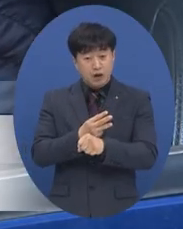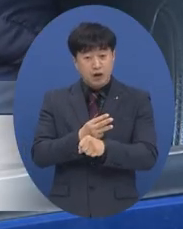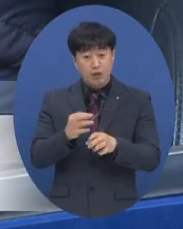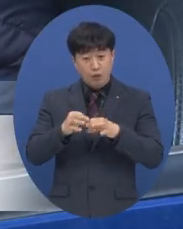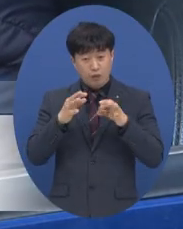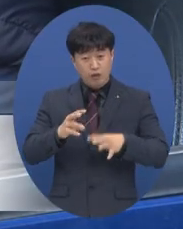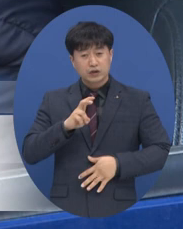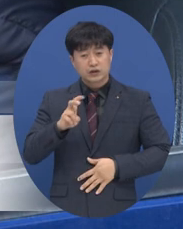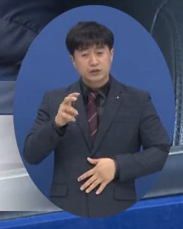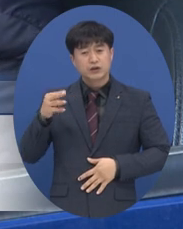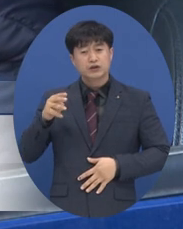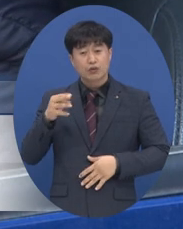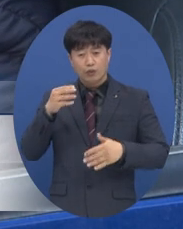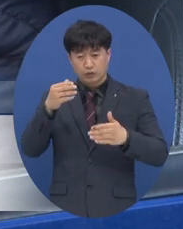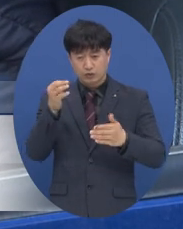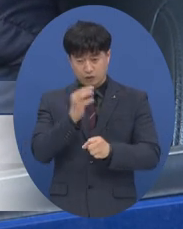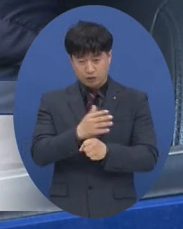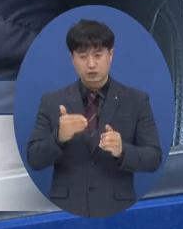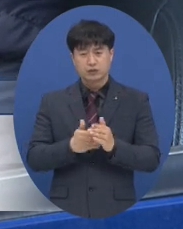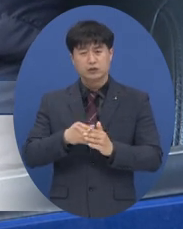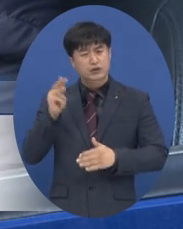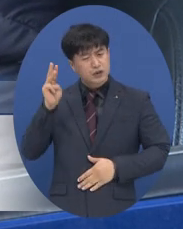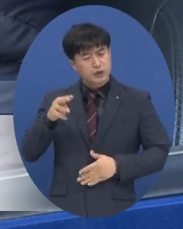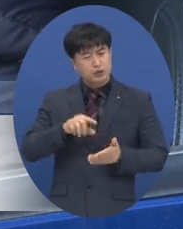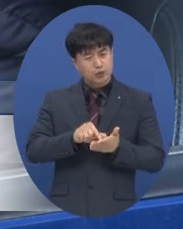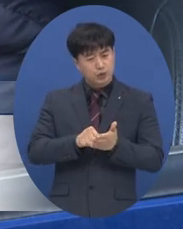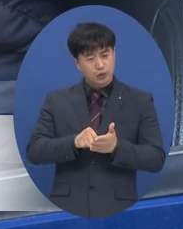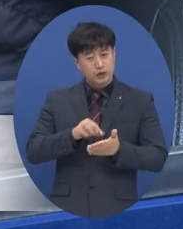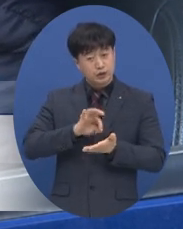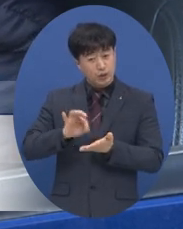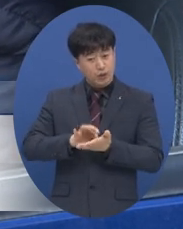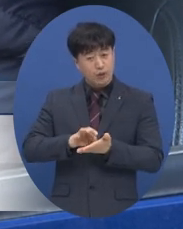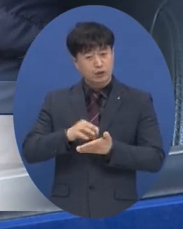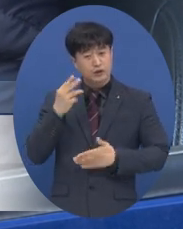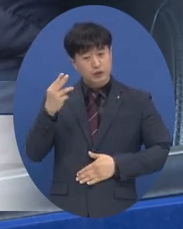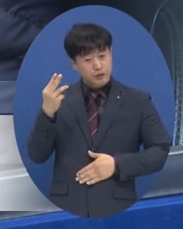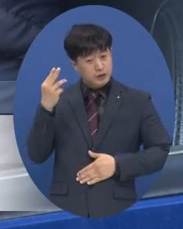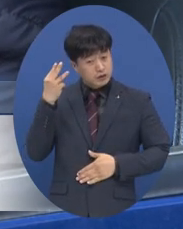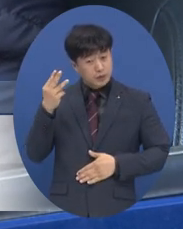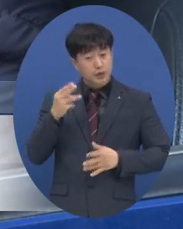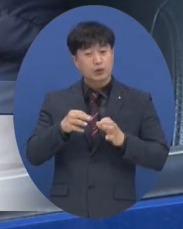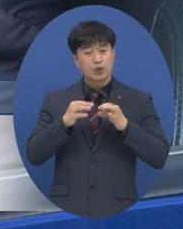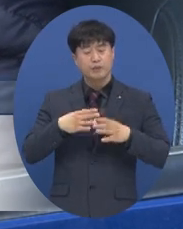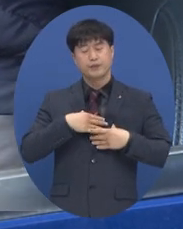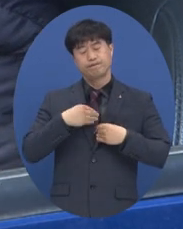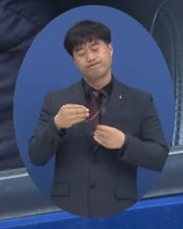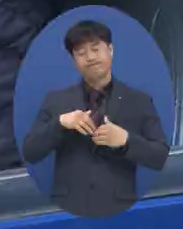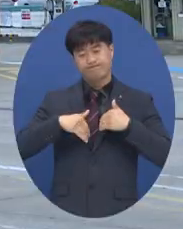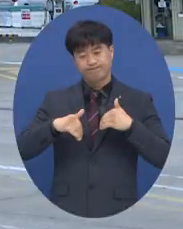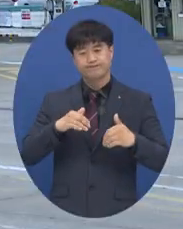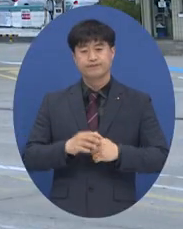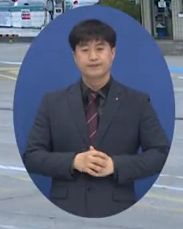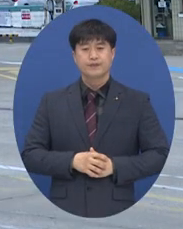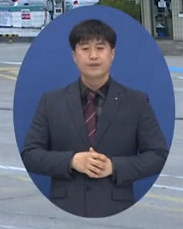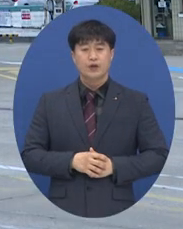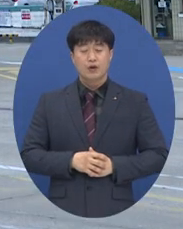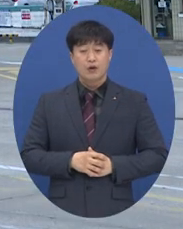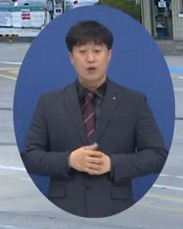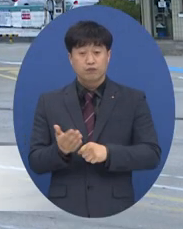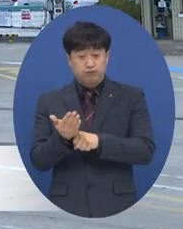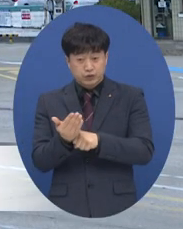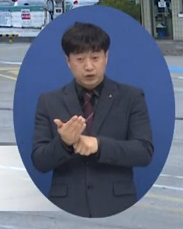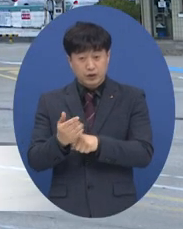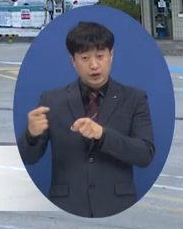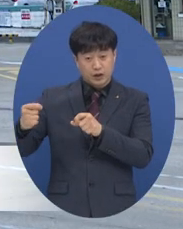거. 이거 가지고 나도 한 3일을 쓰니까 좀 3일 더 편안하게 또 다닐 것 같아요.